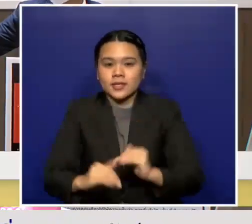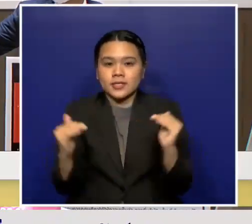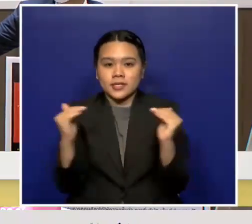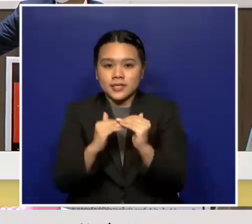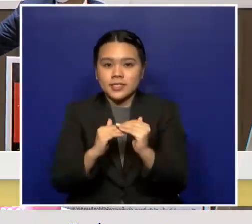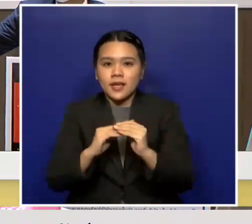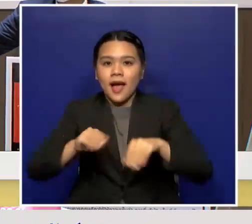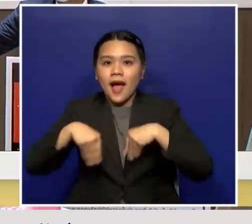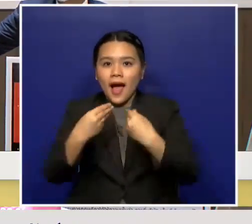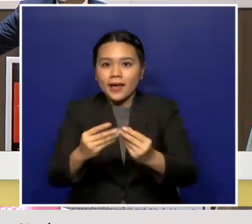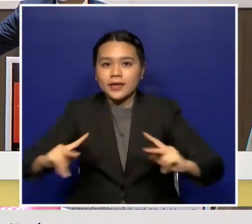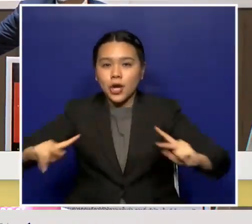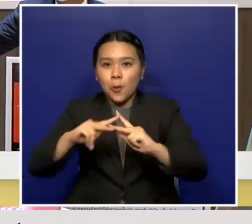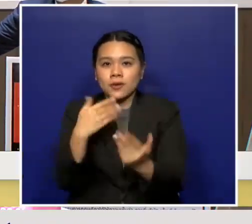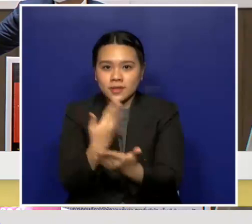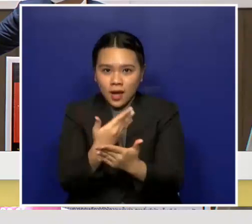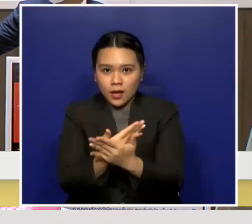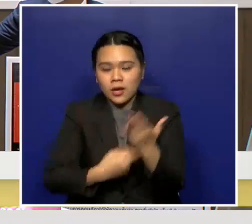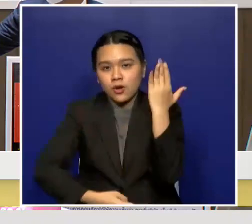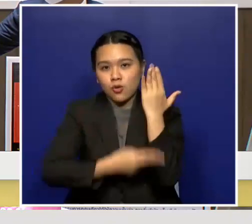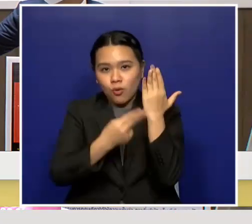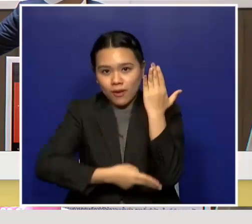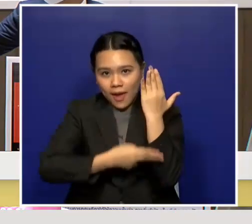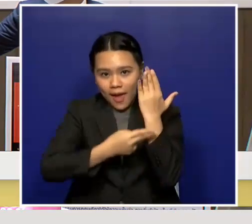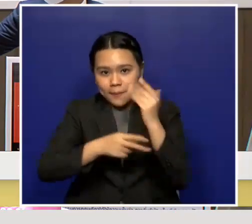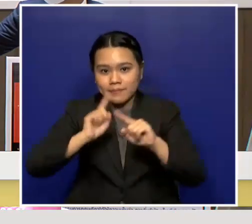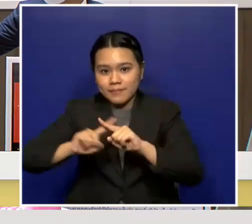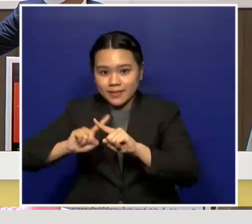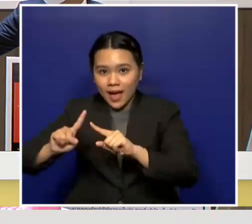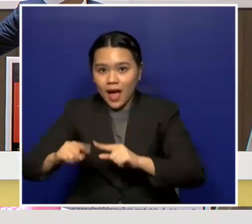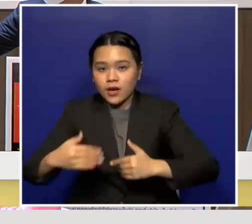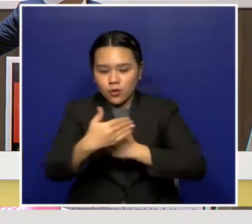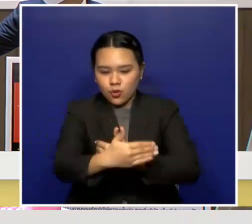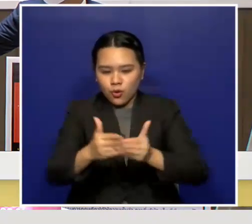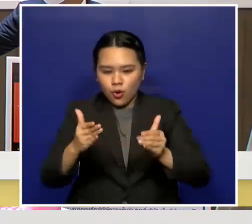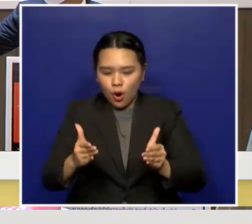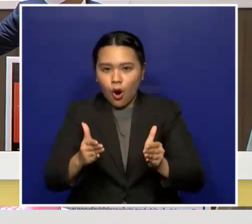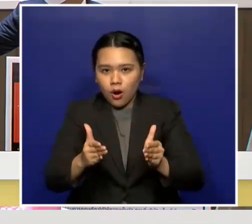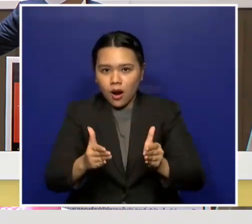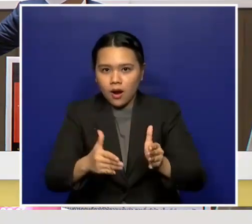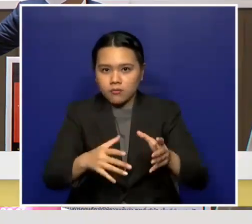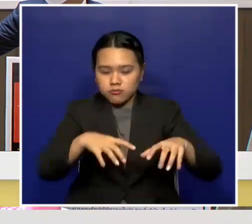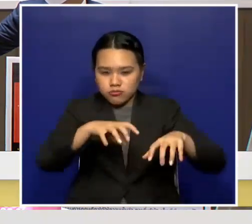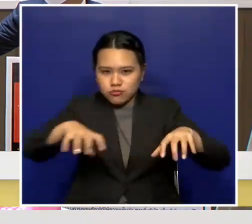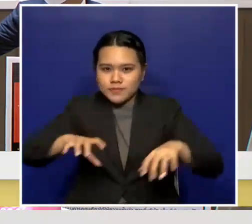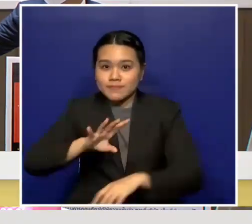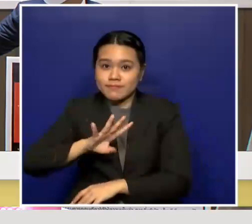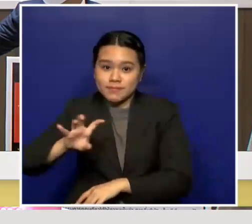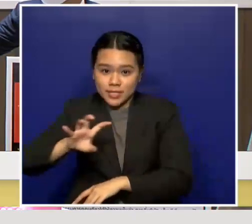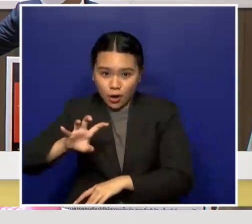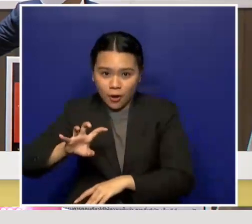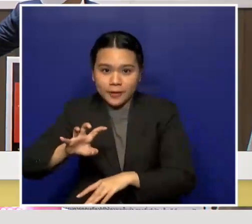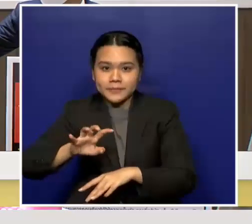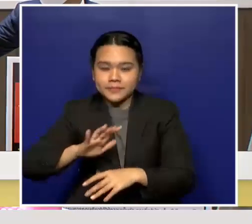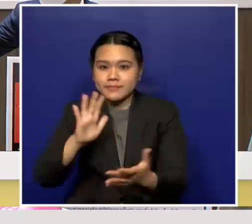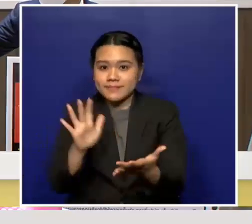งการคลังโรงแรมรีสอร์ทนะ400ห้องเห็นไหมครับชัดเจนเลยนะครับข้อ2นะฮะเอกสารที่